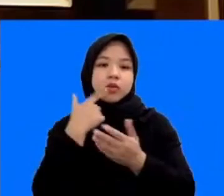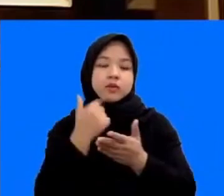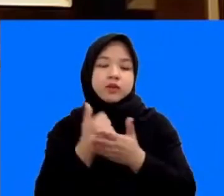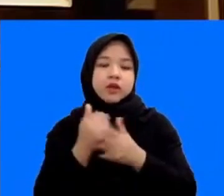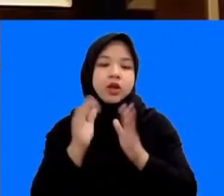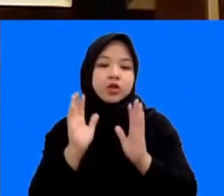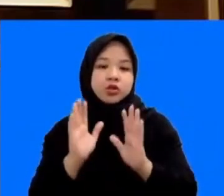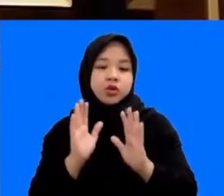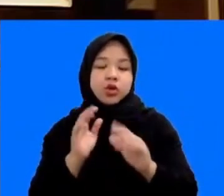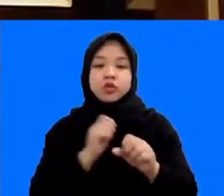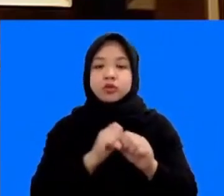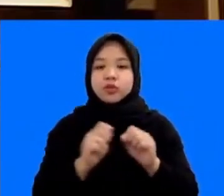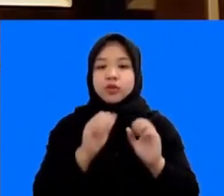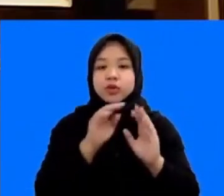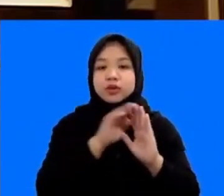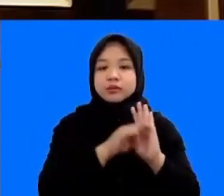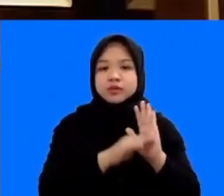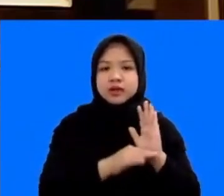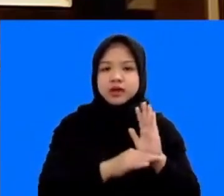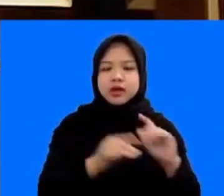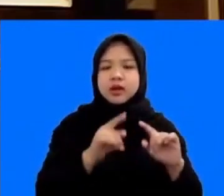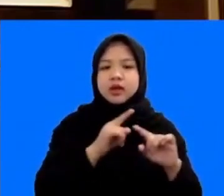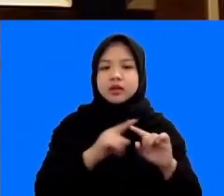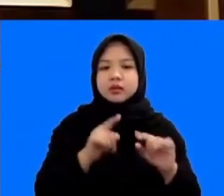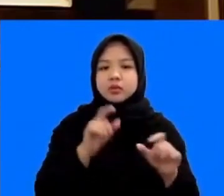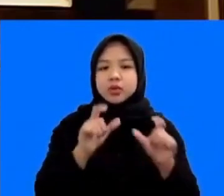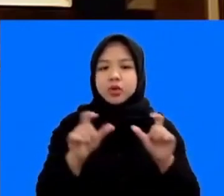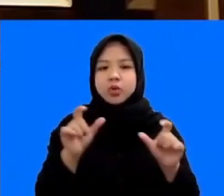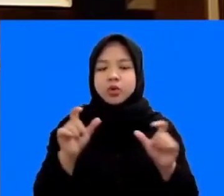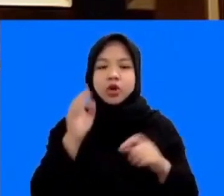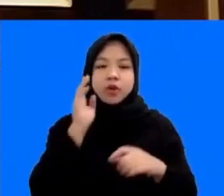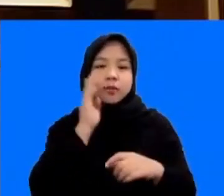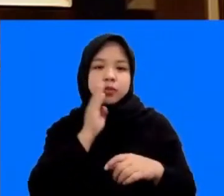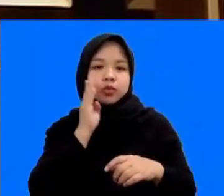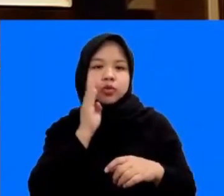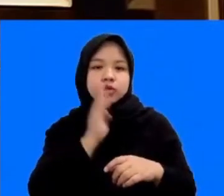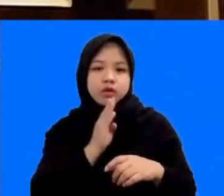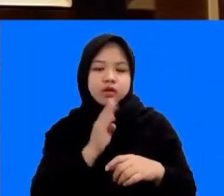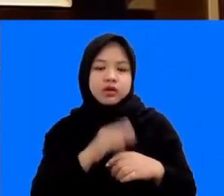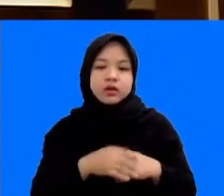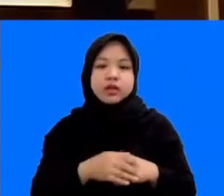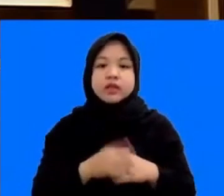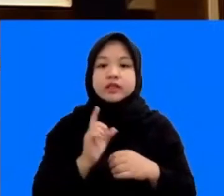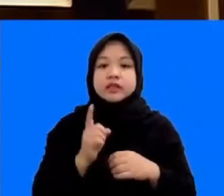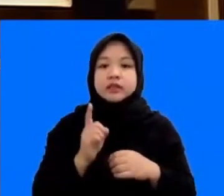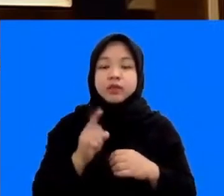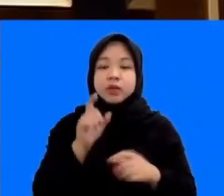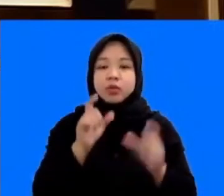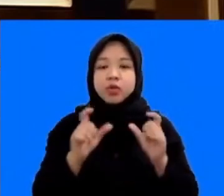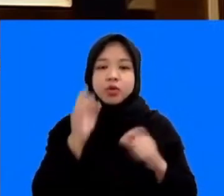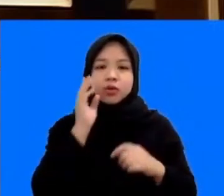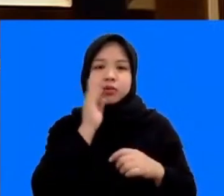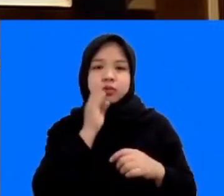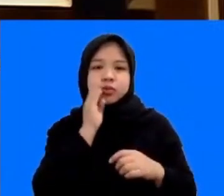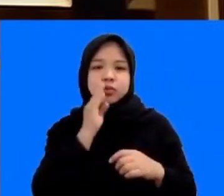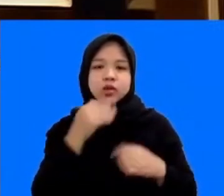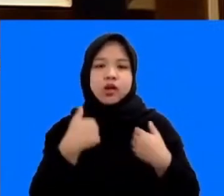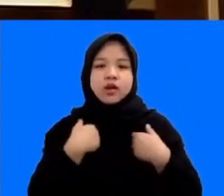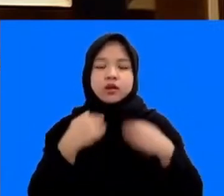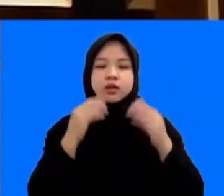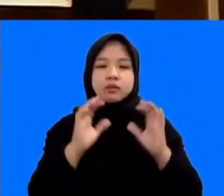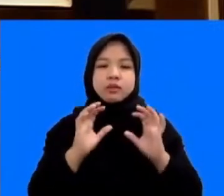pengambil kebijakan tetapi juga para pemuda itu sendiri kenapa pemuda itu memiliki banyak energi